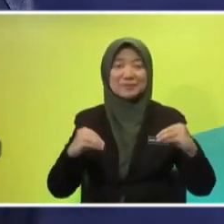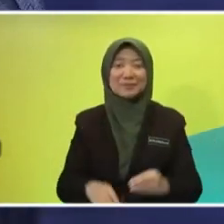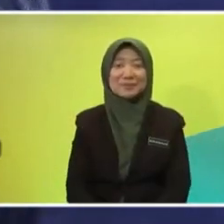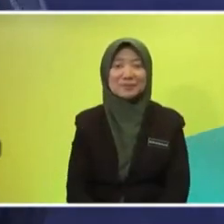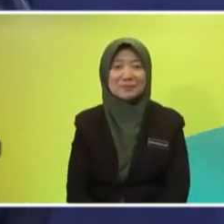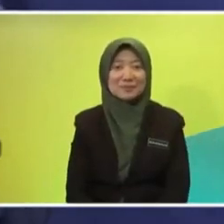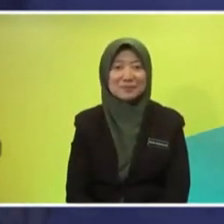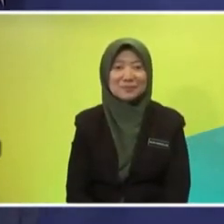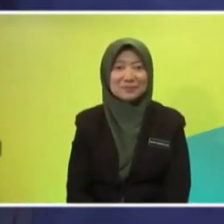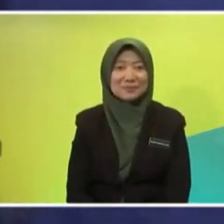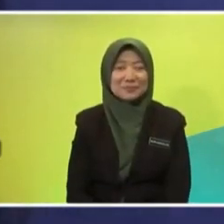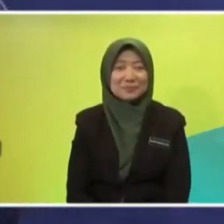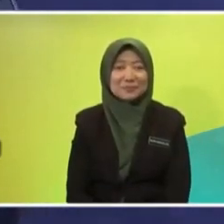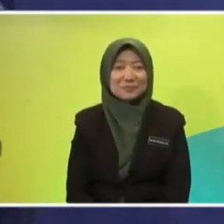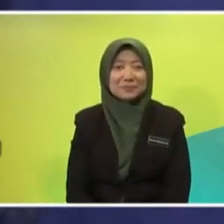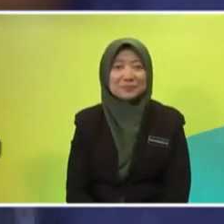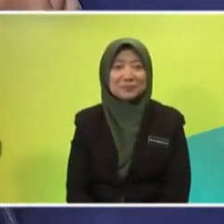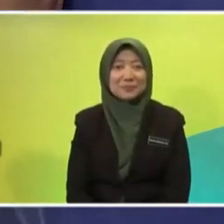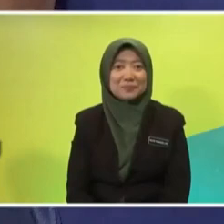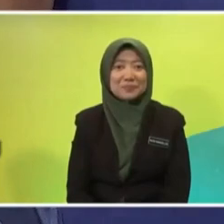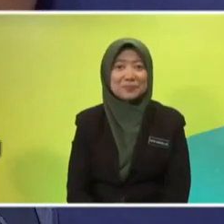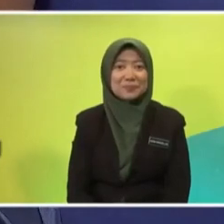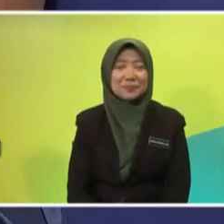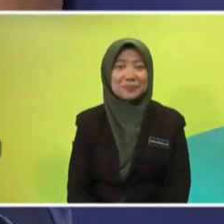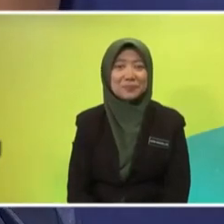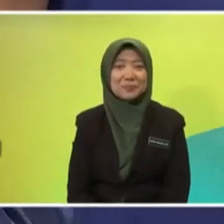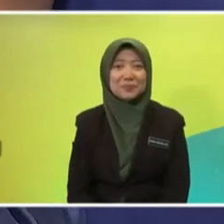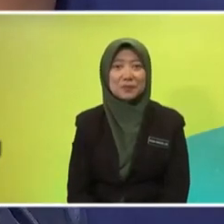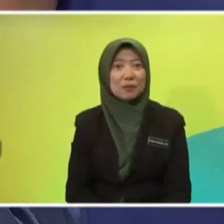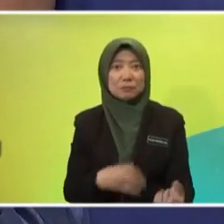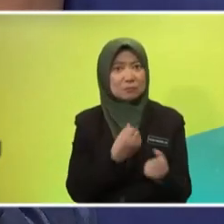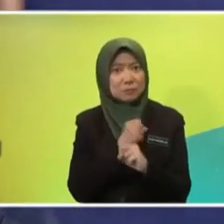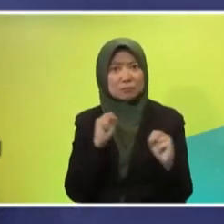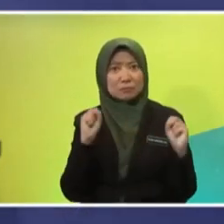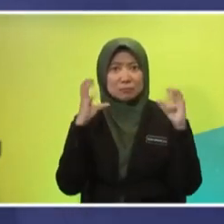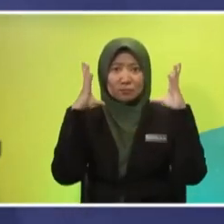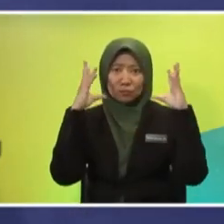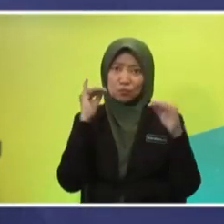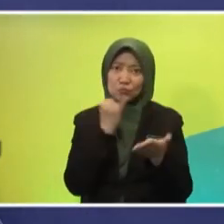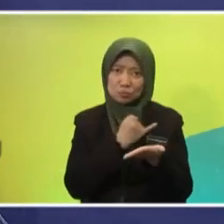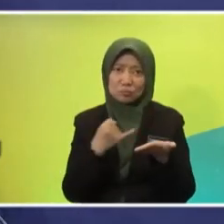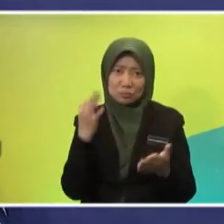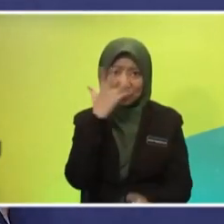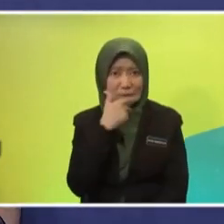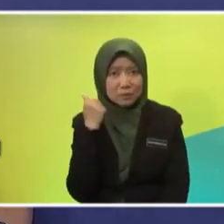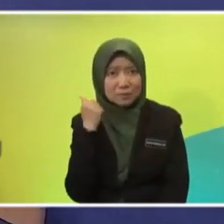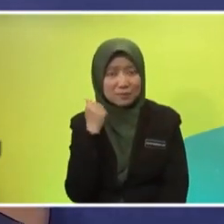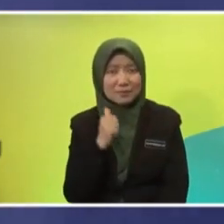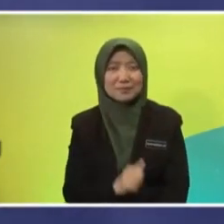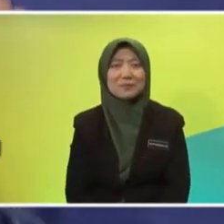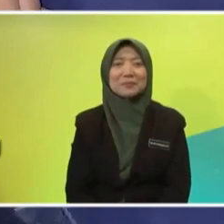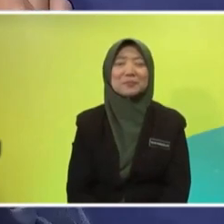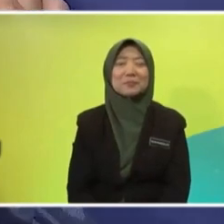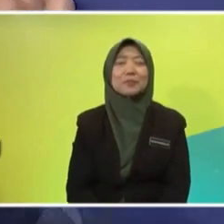Kak Rina. Okey, cepatnya Cikgu lukis. Cantiklah. Ini ialah gambar